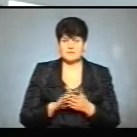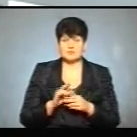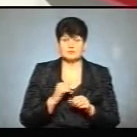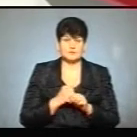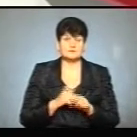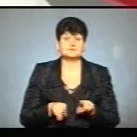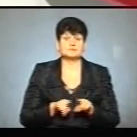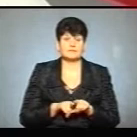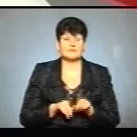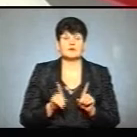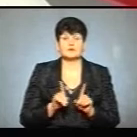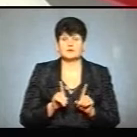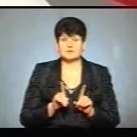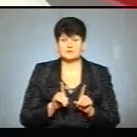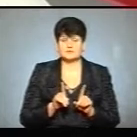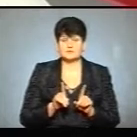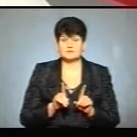побудовано, що